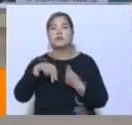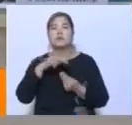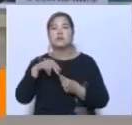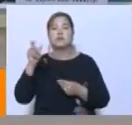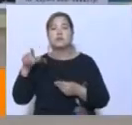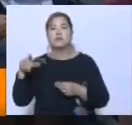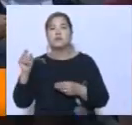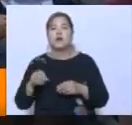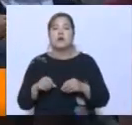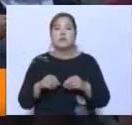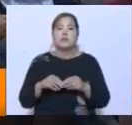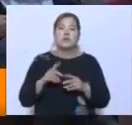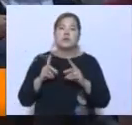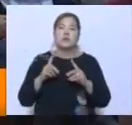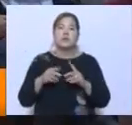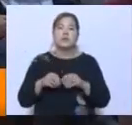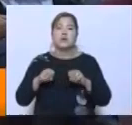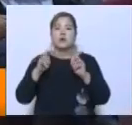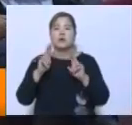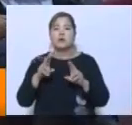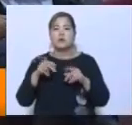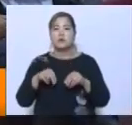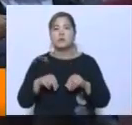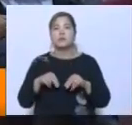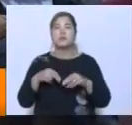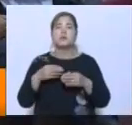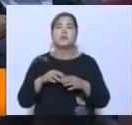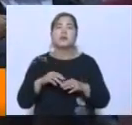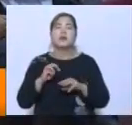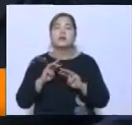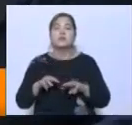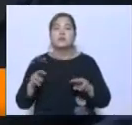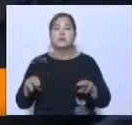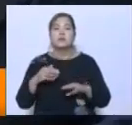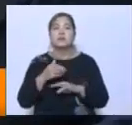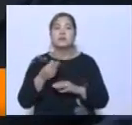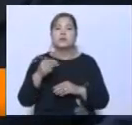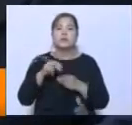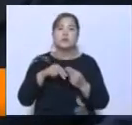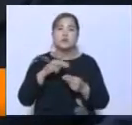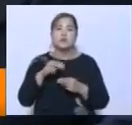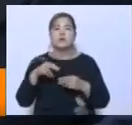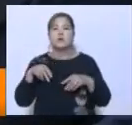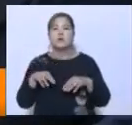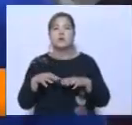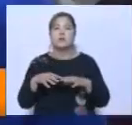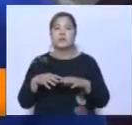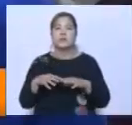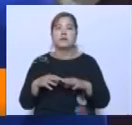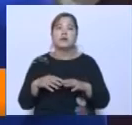консультировать специалисты по режиму налогообложения. Заместитель министра финансов отметил, что новшества разрабатываются с учетом мнений